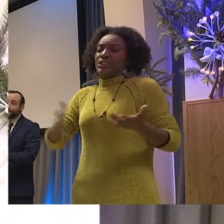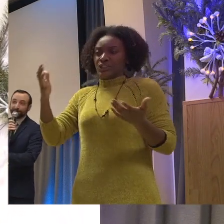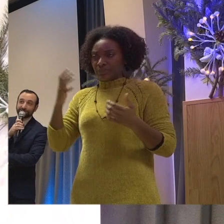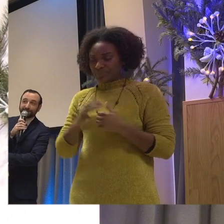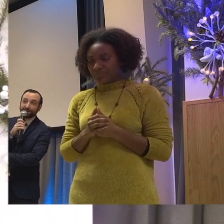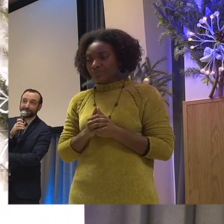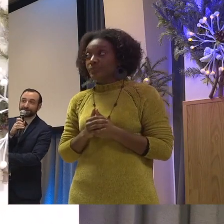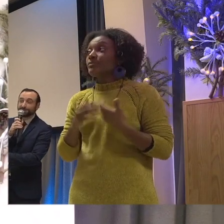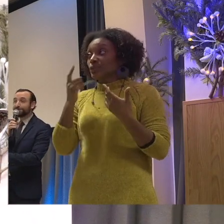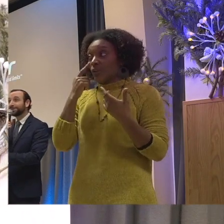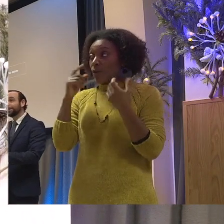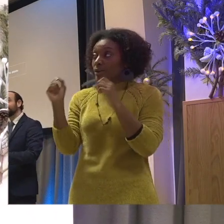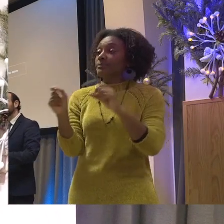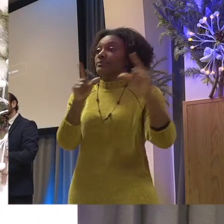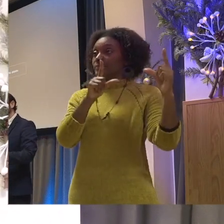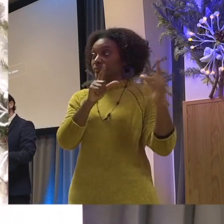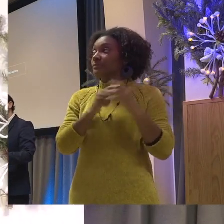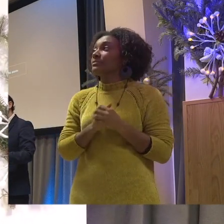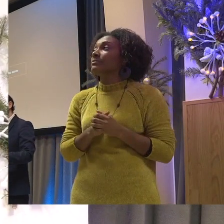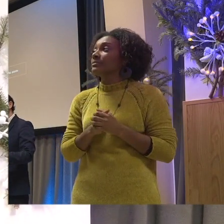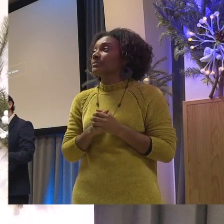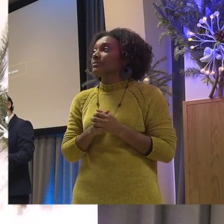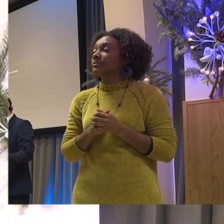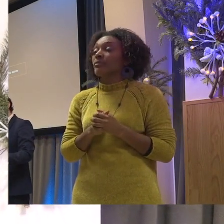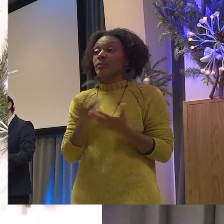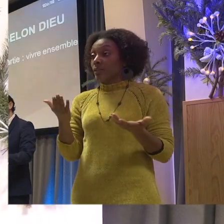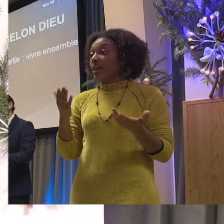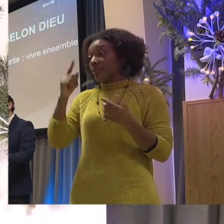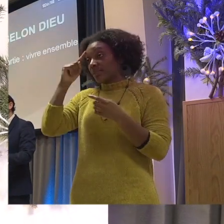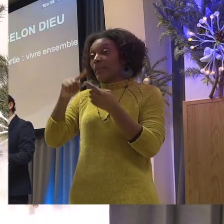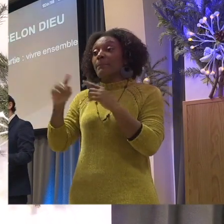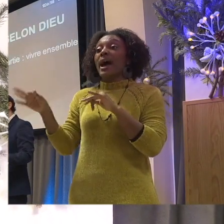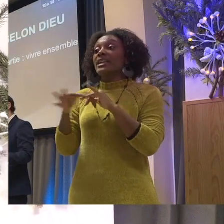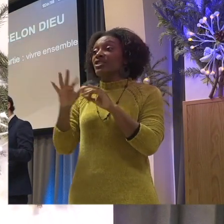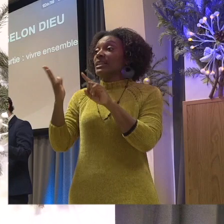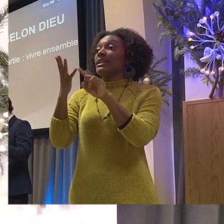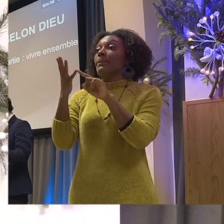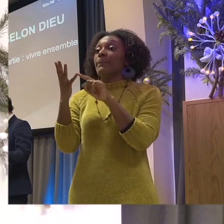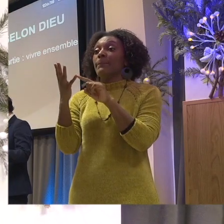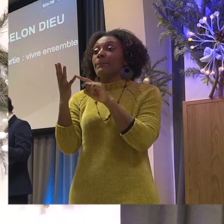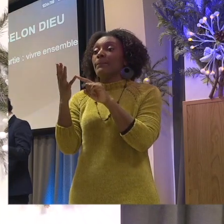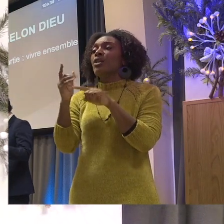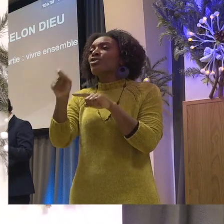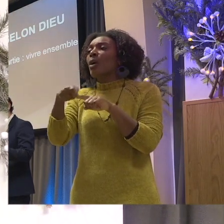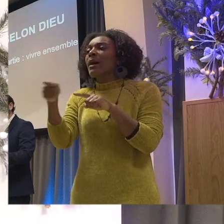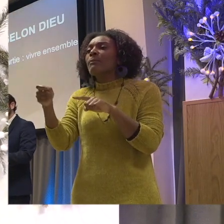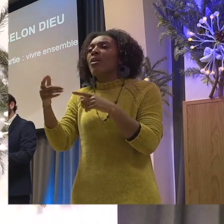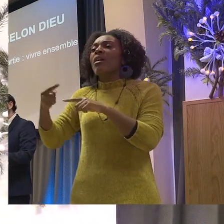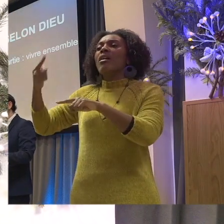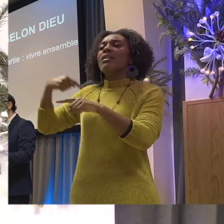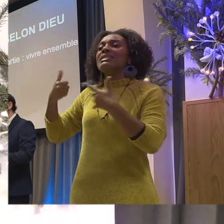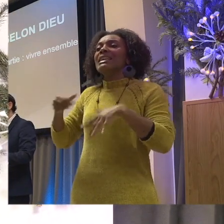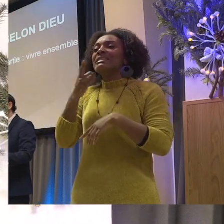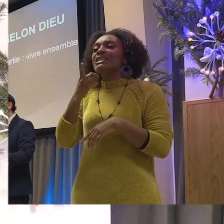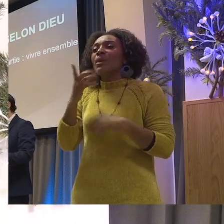Le diaporama va s'afficher, donc nous terminons cette série sur le mariage. Normalement, j'aurais dû la terminer le 16 décembre, sauf